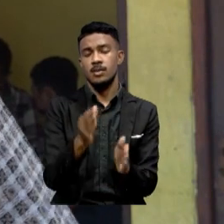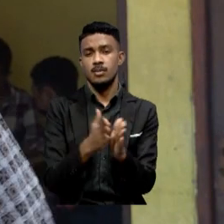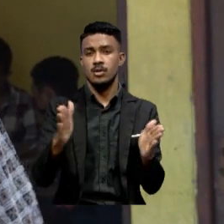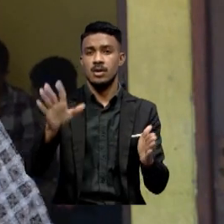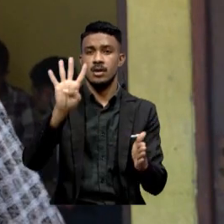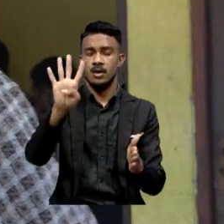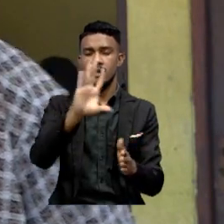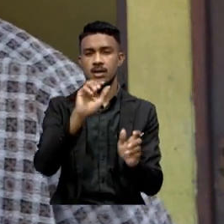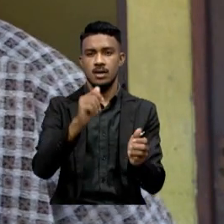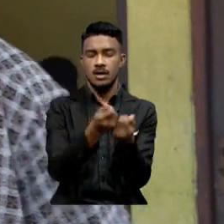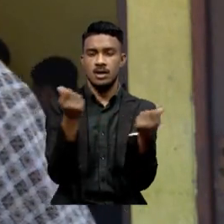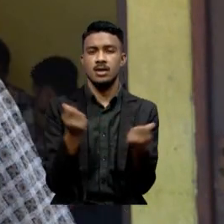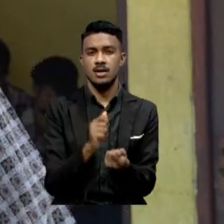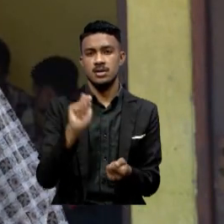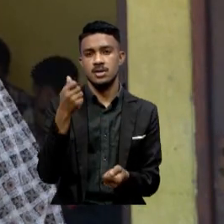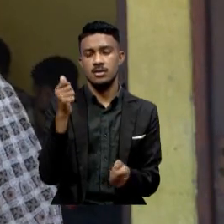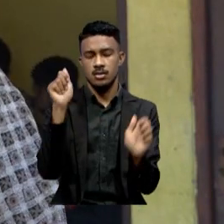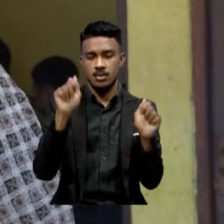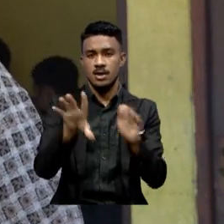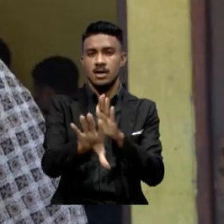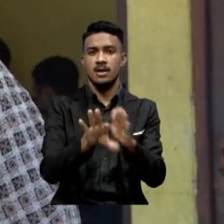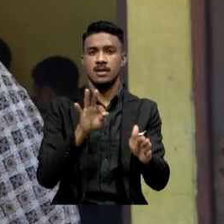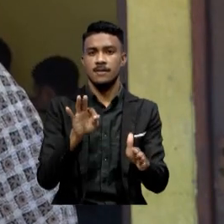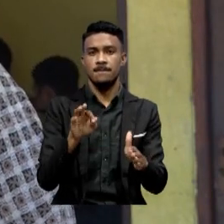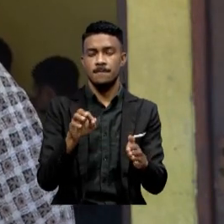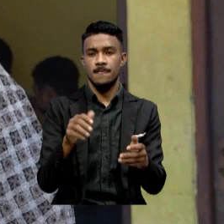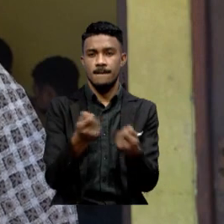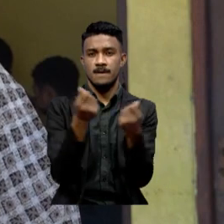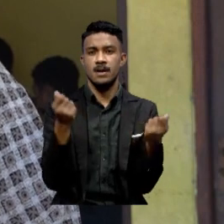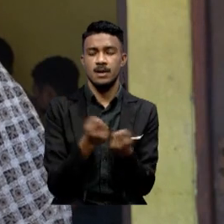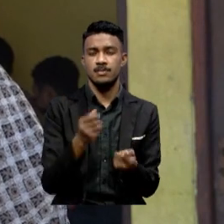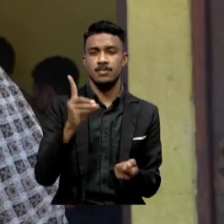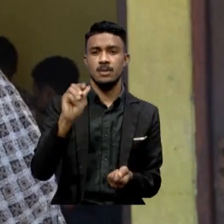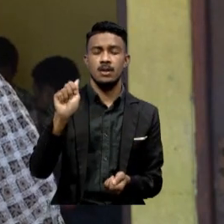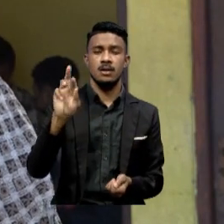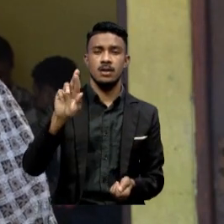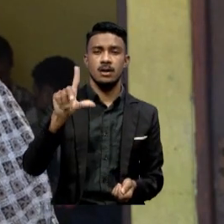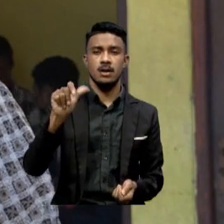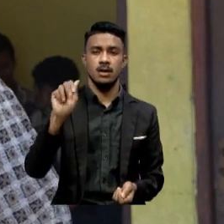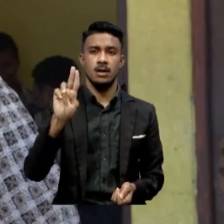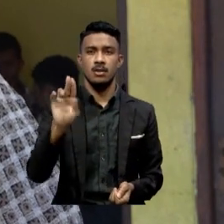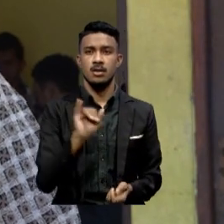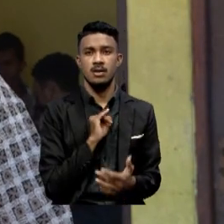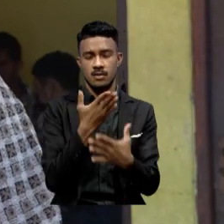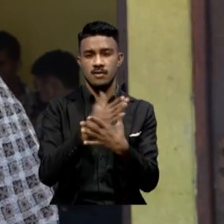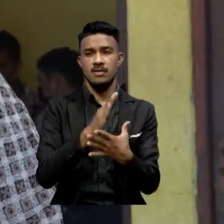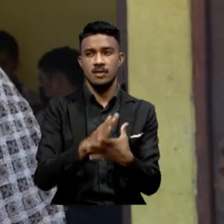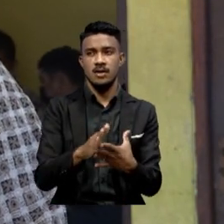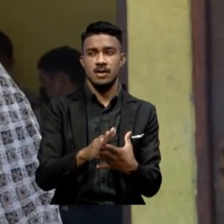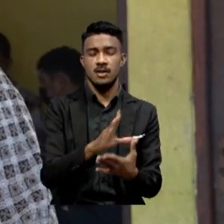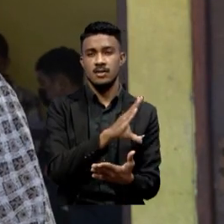sanul beli hitau tu. Ah, iya nang. Alnya mal so alias dar lau maka fah seseran mengkontrol nang konsul cukup